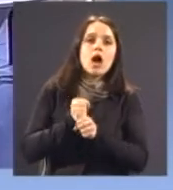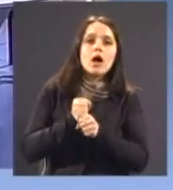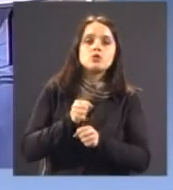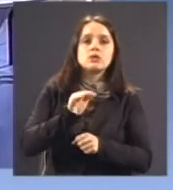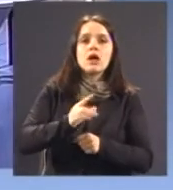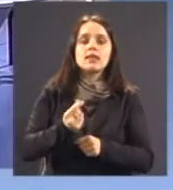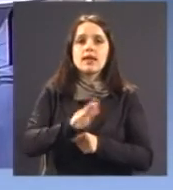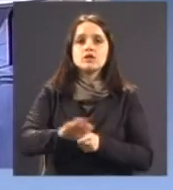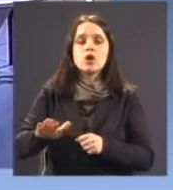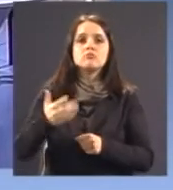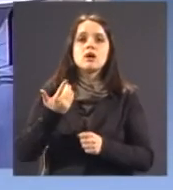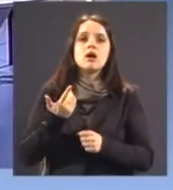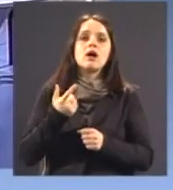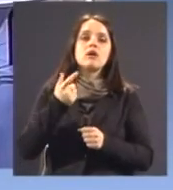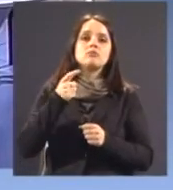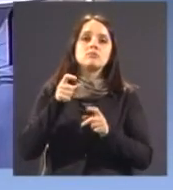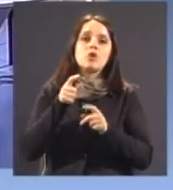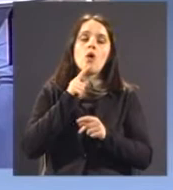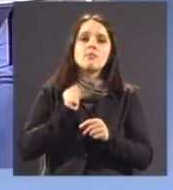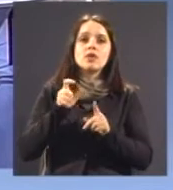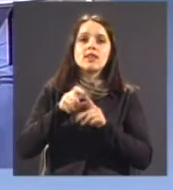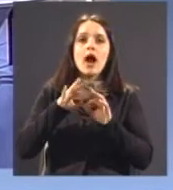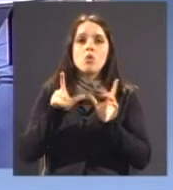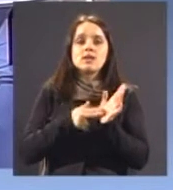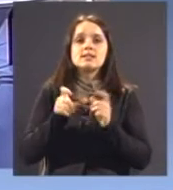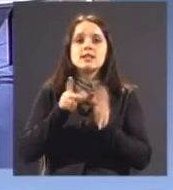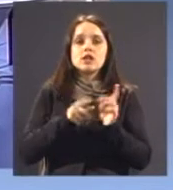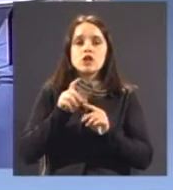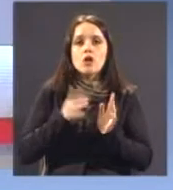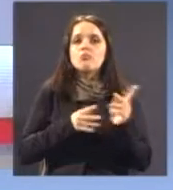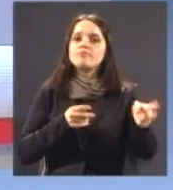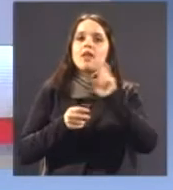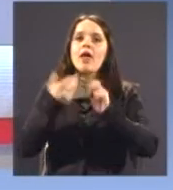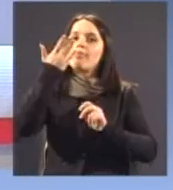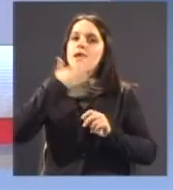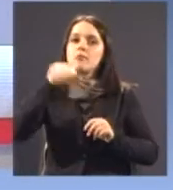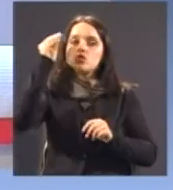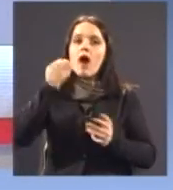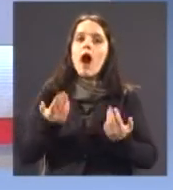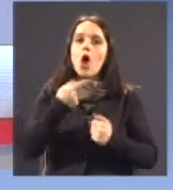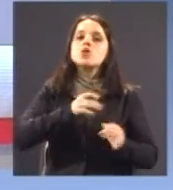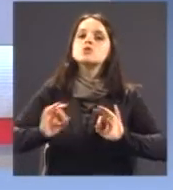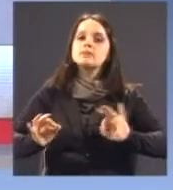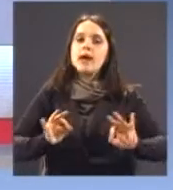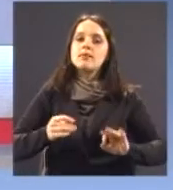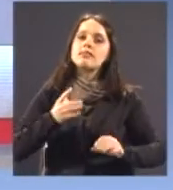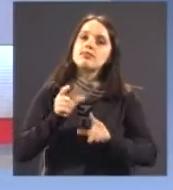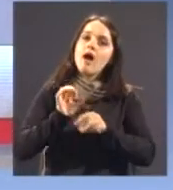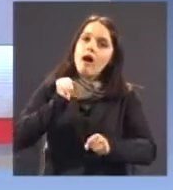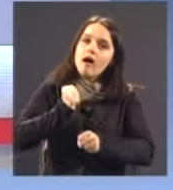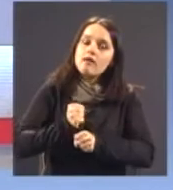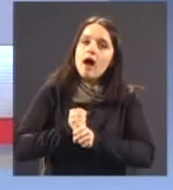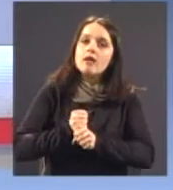sindroma. Odgovorili su nam da nemaju, ali da su spremni da rade i da se spremaju za to. Mi smo im naravno duboko